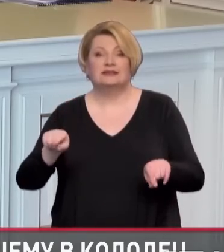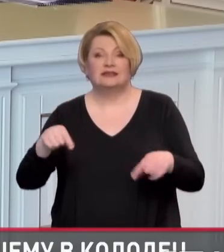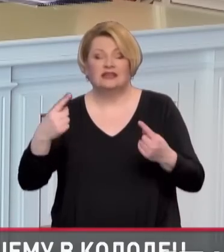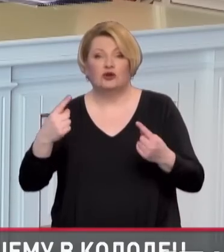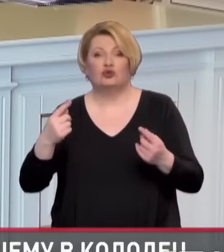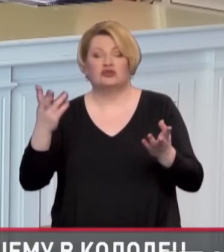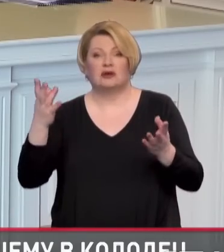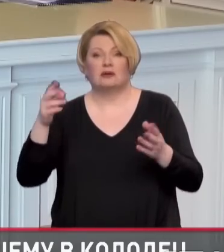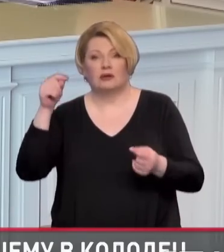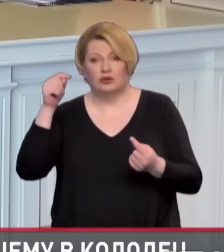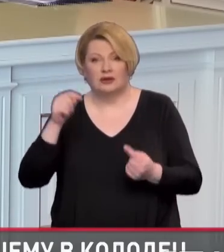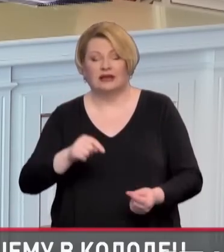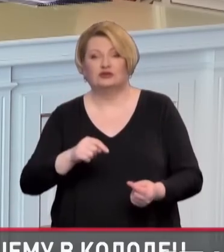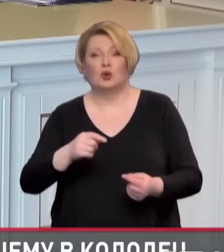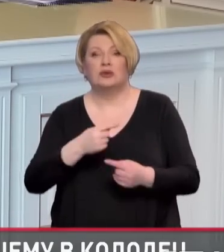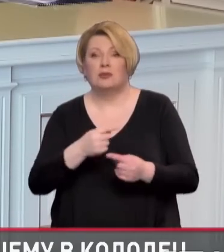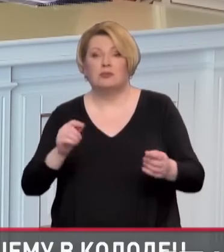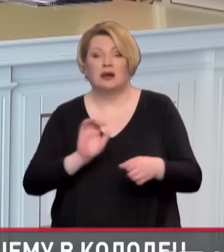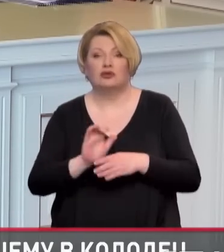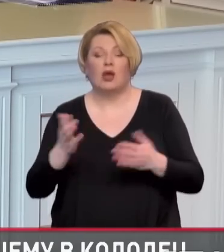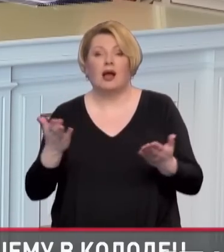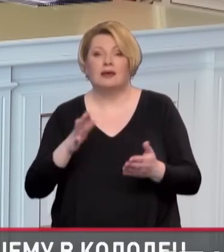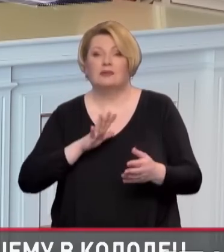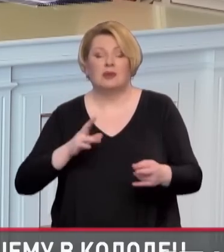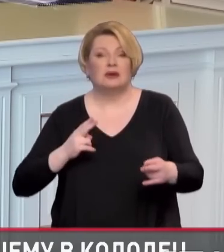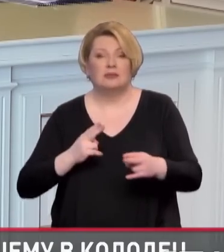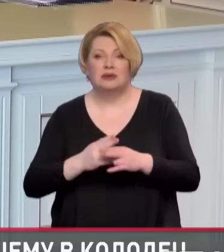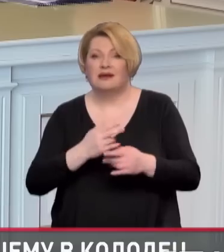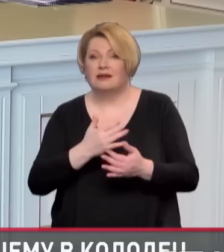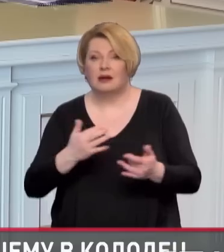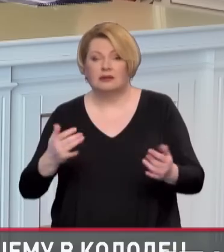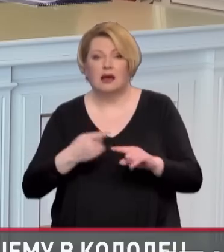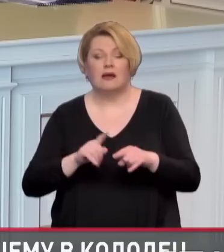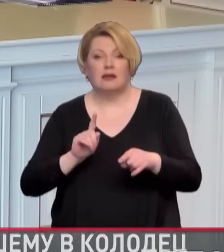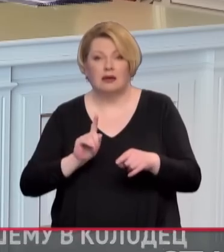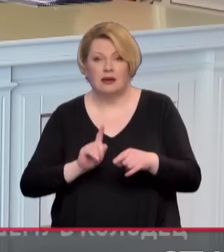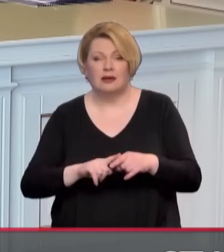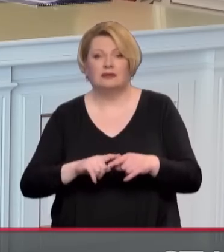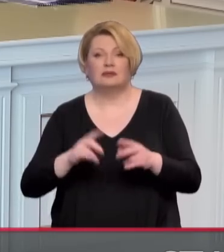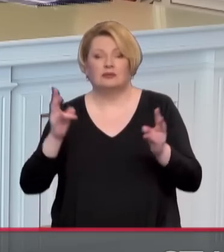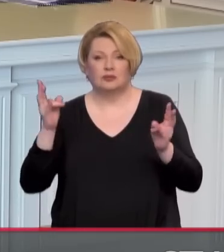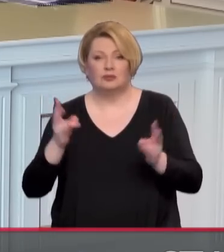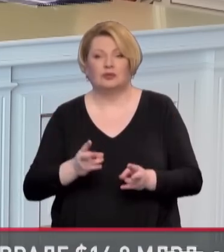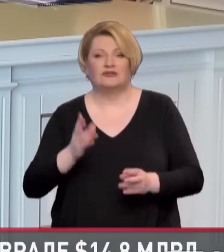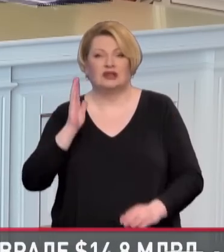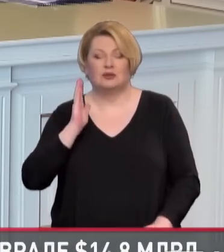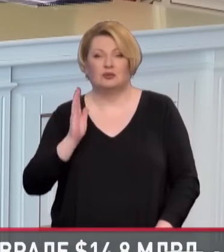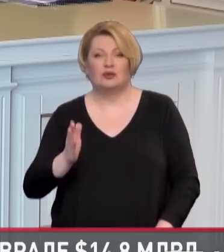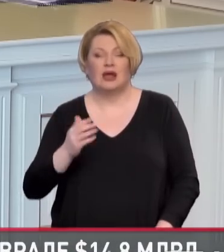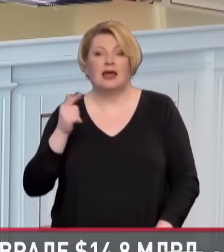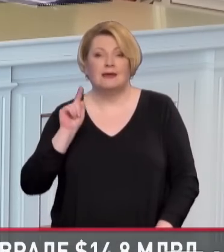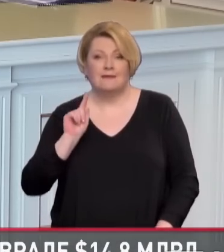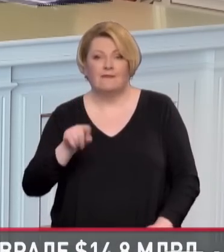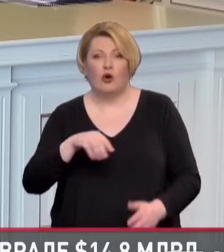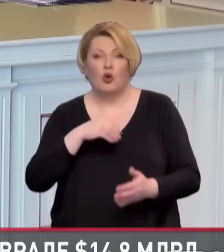достойный продукт, какие бы ни были преграды, заборы и препоны, этот продукт будет востребован. Его